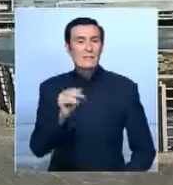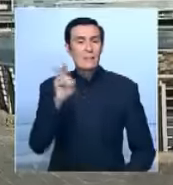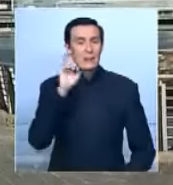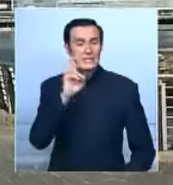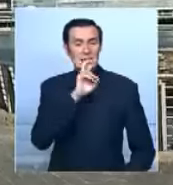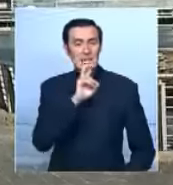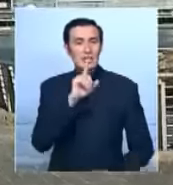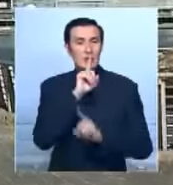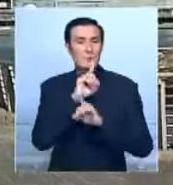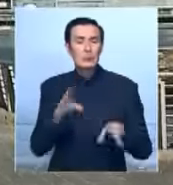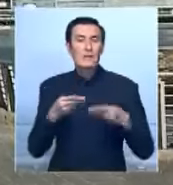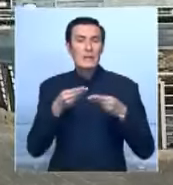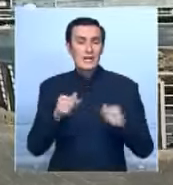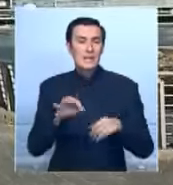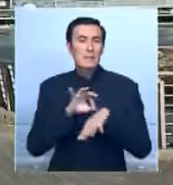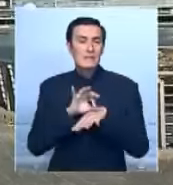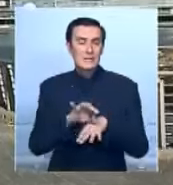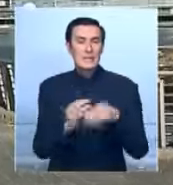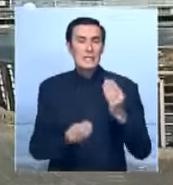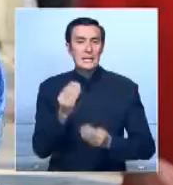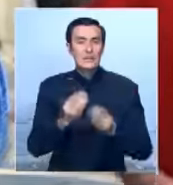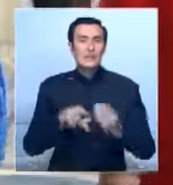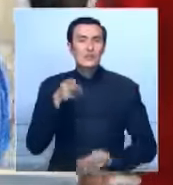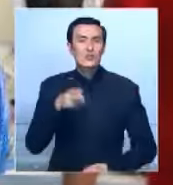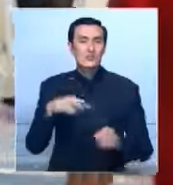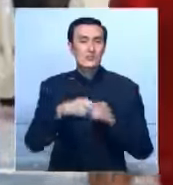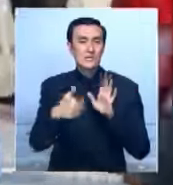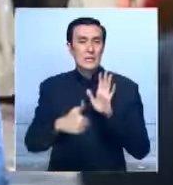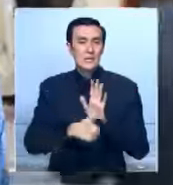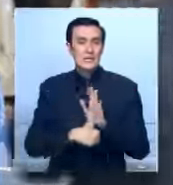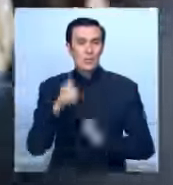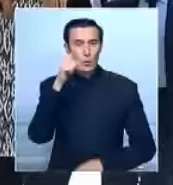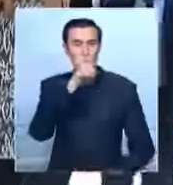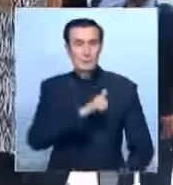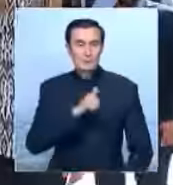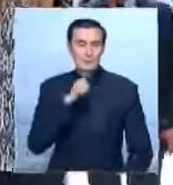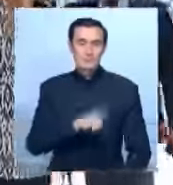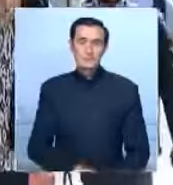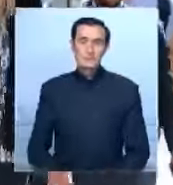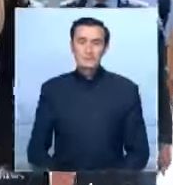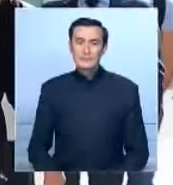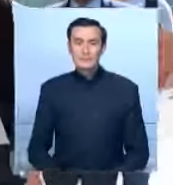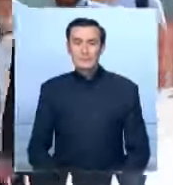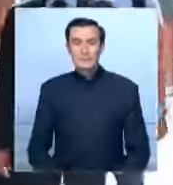не должна повлиять на проведение игр 2016.